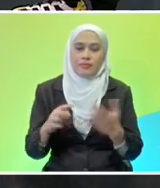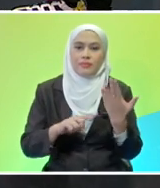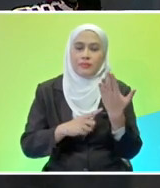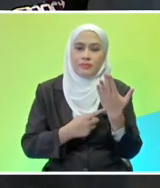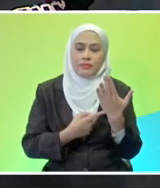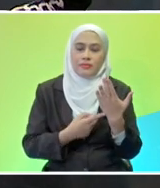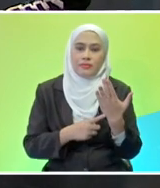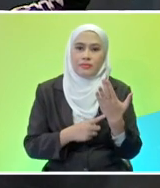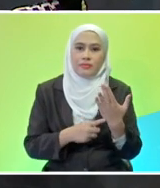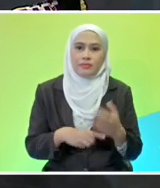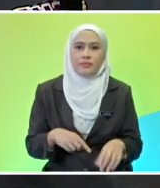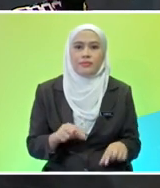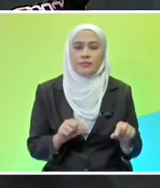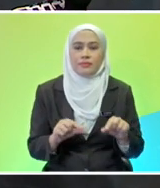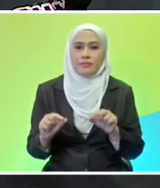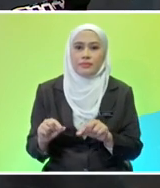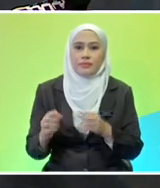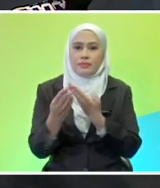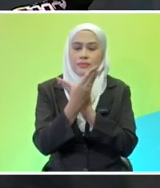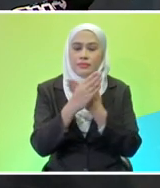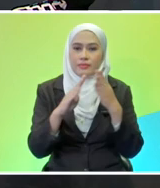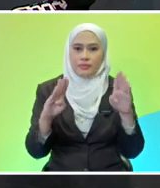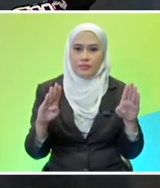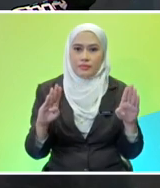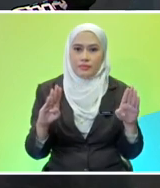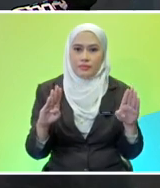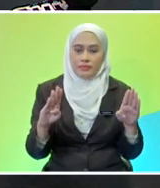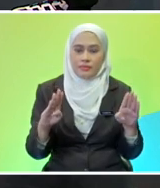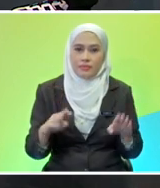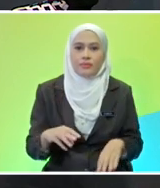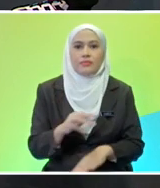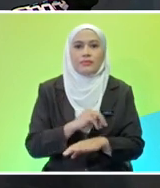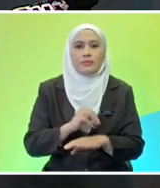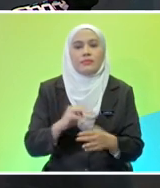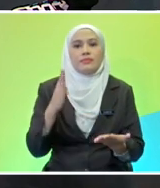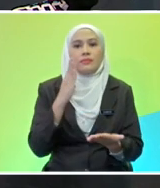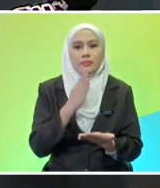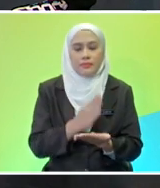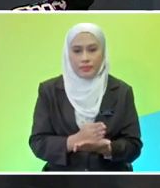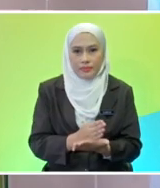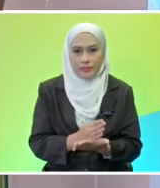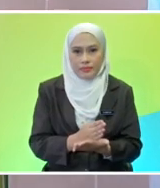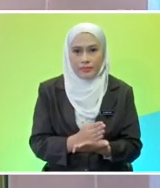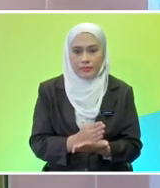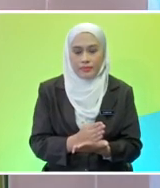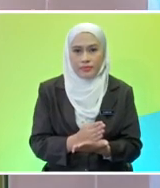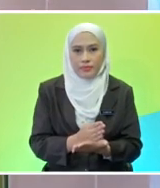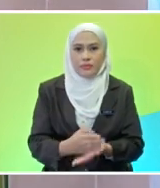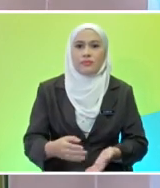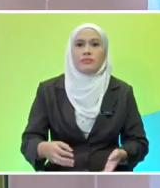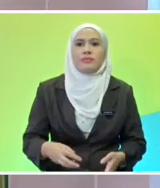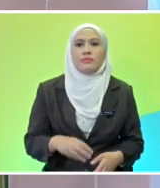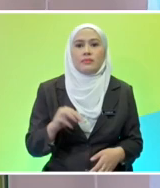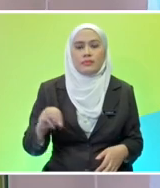akan bergerak bebas, bila muzik berhenti. Okey, bila muzik tu stop, kita perlu cepat-cepat